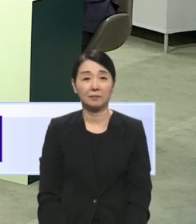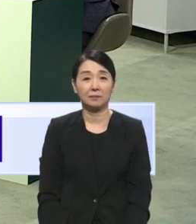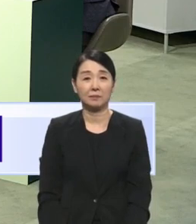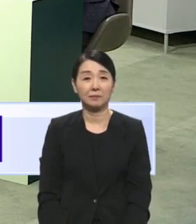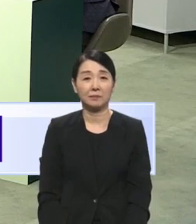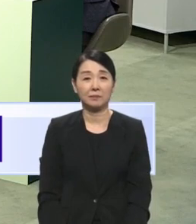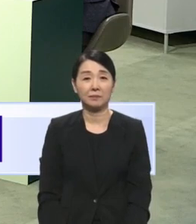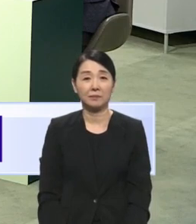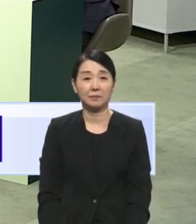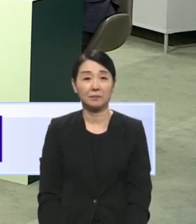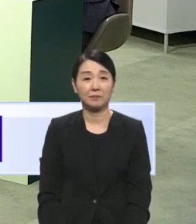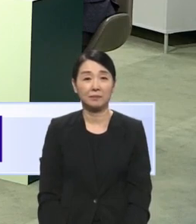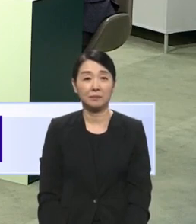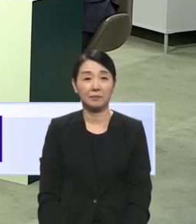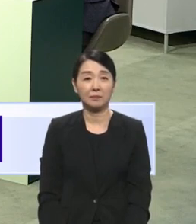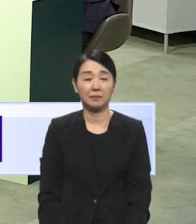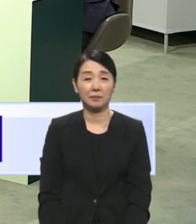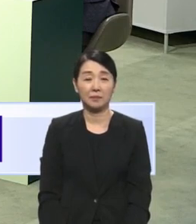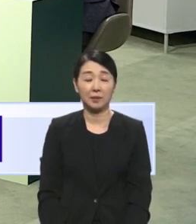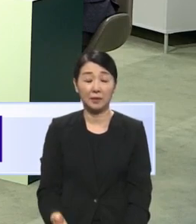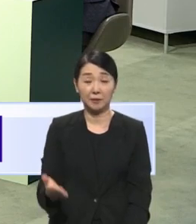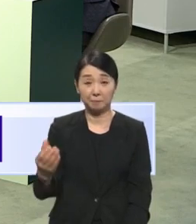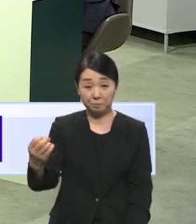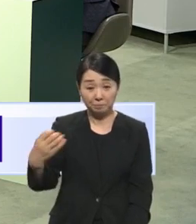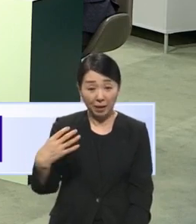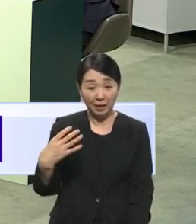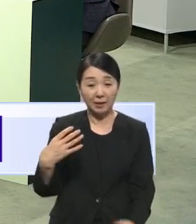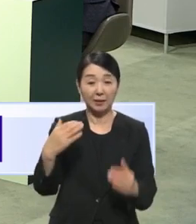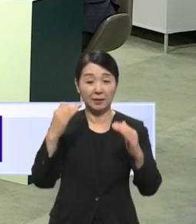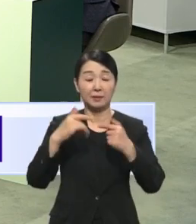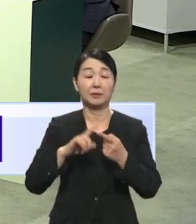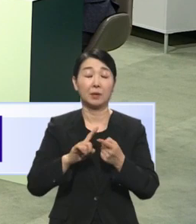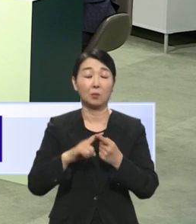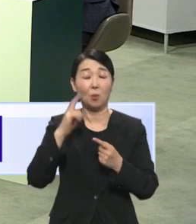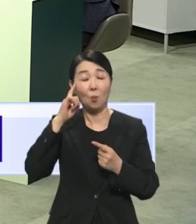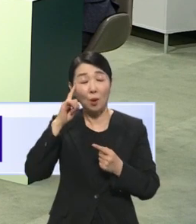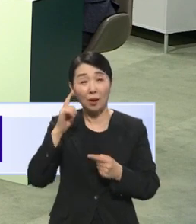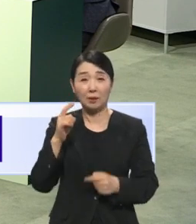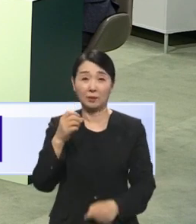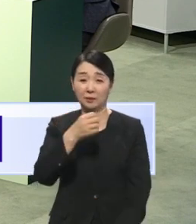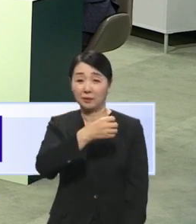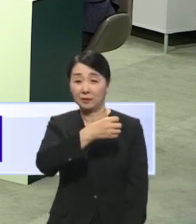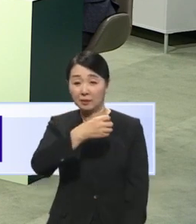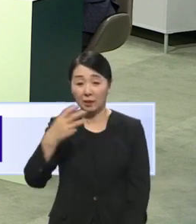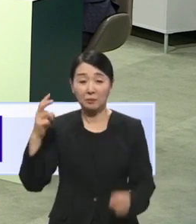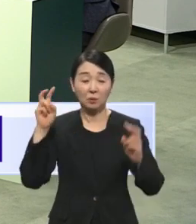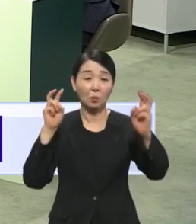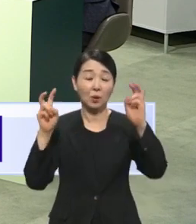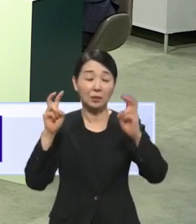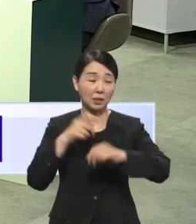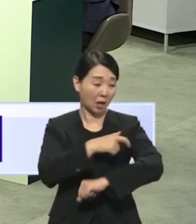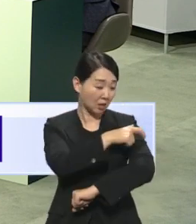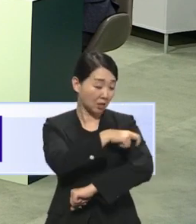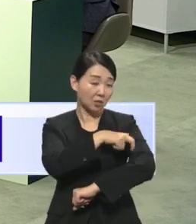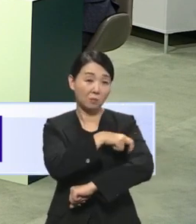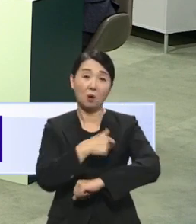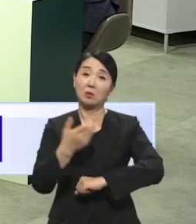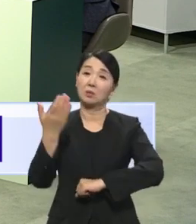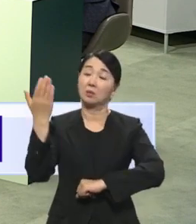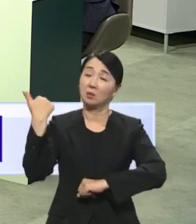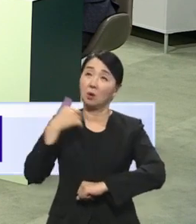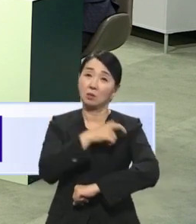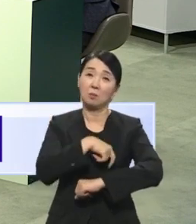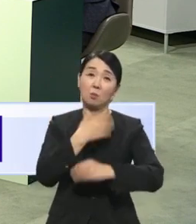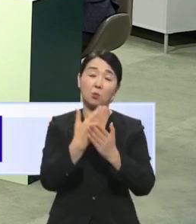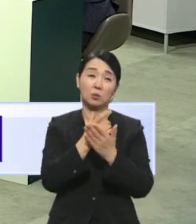일단 그 기묘한 언급하신 내용 중에 그 사명 소리 돌던 삼성 임원 전 임원들은 명단에서